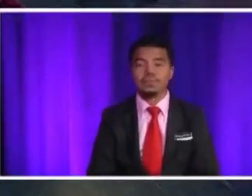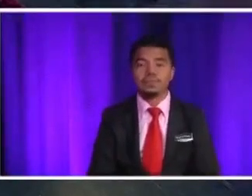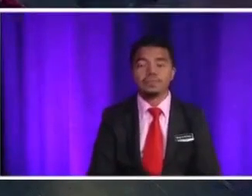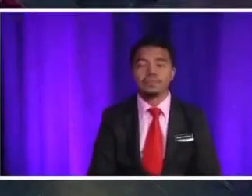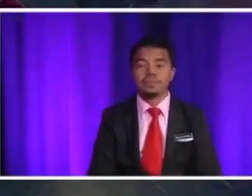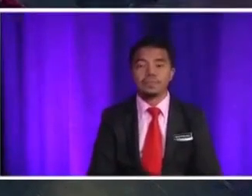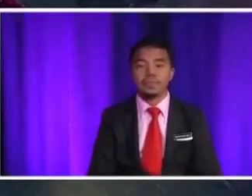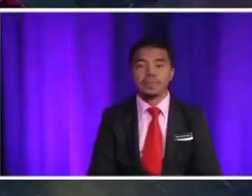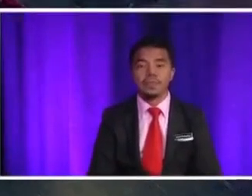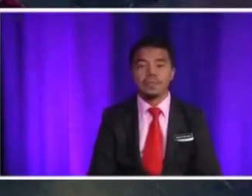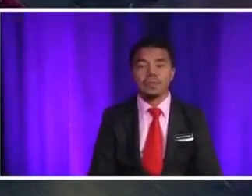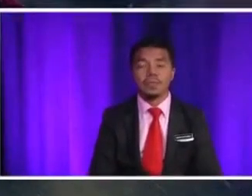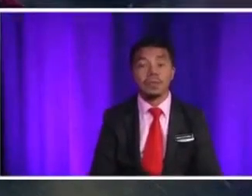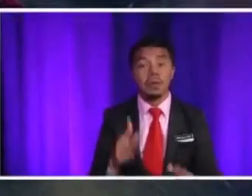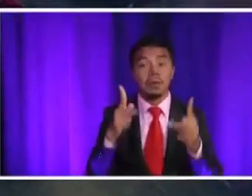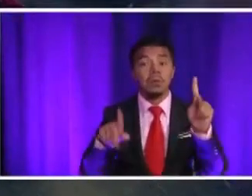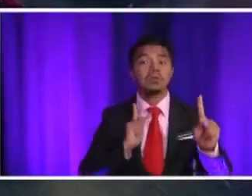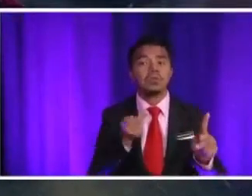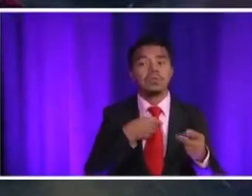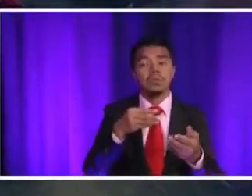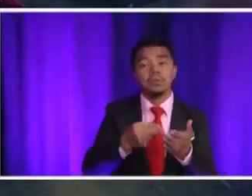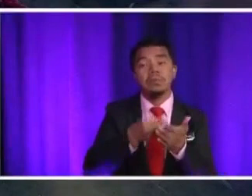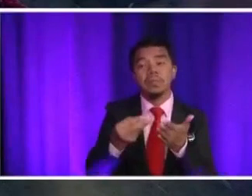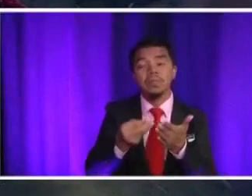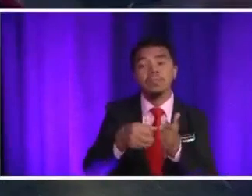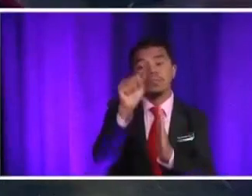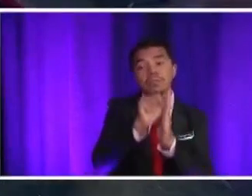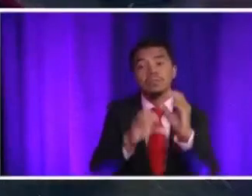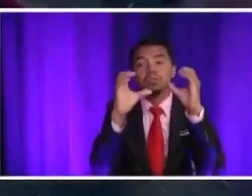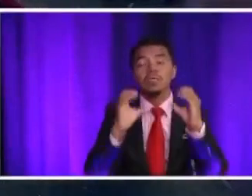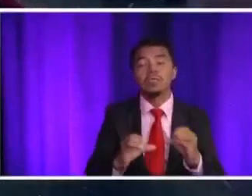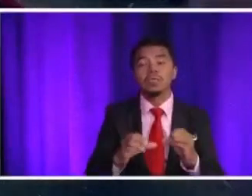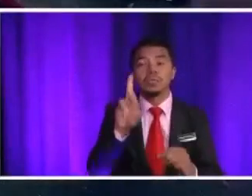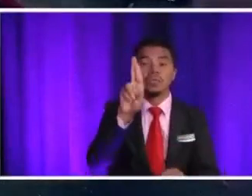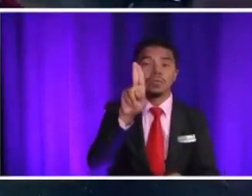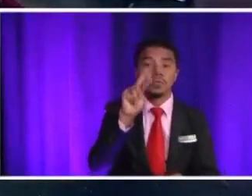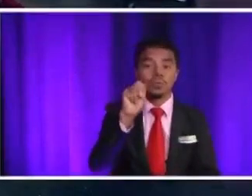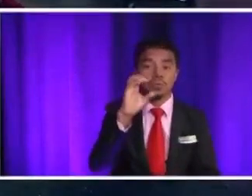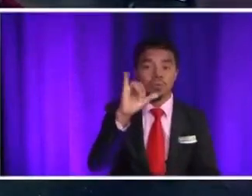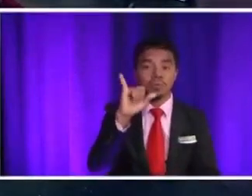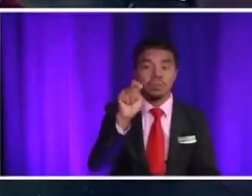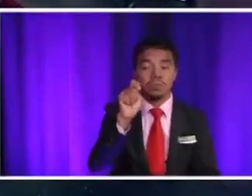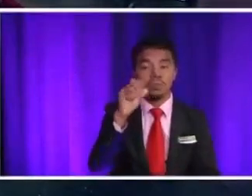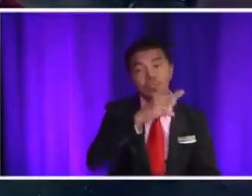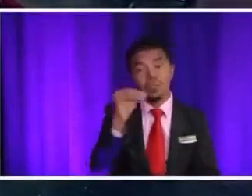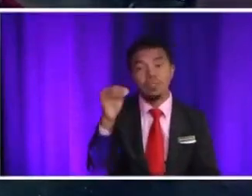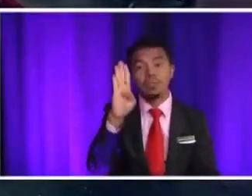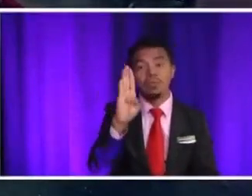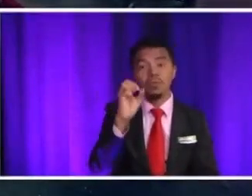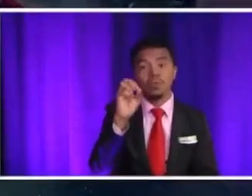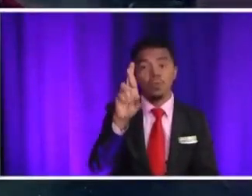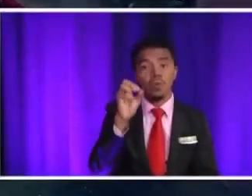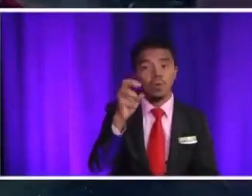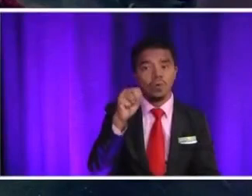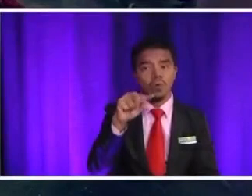Betul. Berbanding dengan kalau kita beli secara borong bahan ni. Tambah pula, sebagai seorang peniaga, biasanya bahan-bahan mentah akan